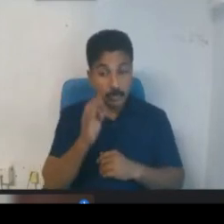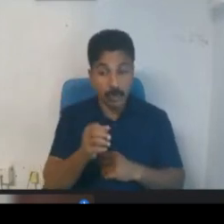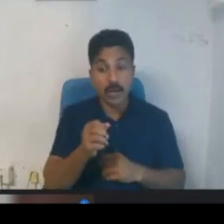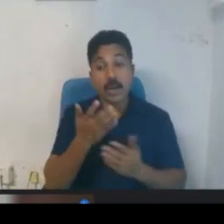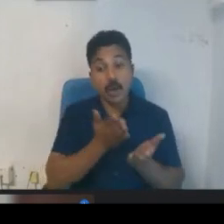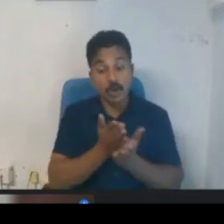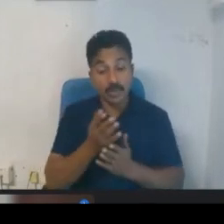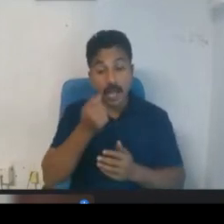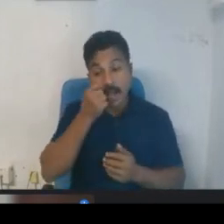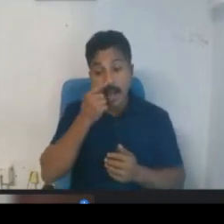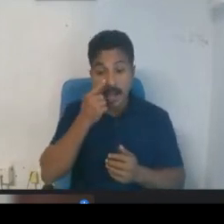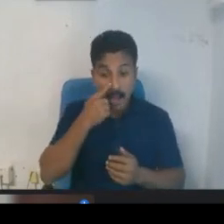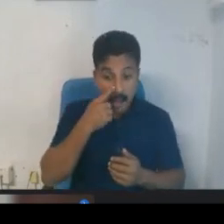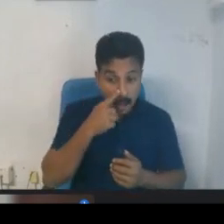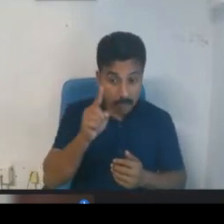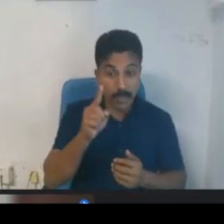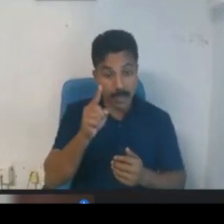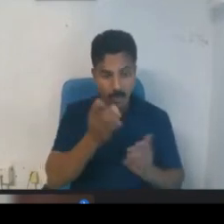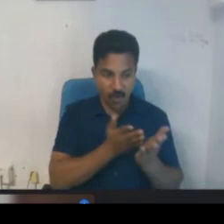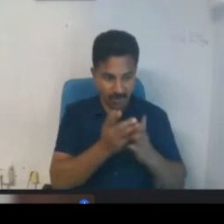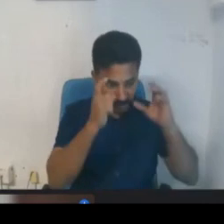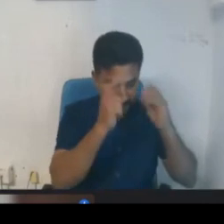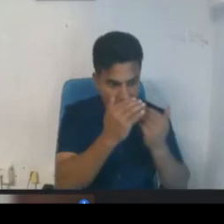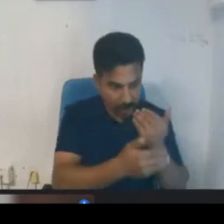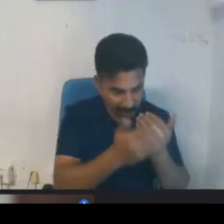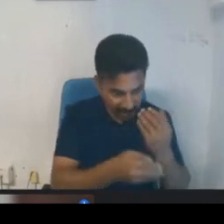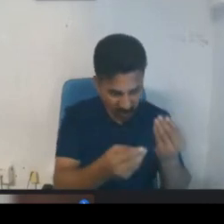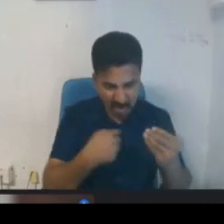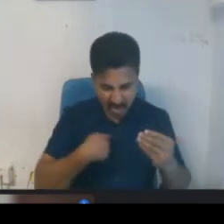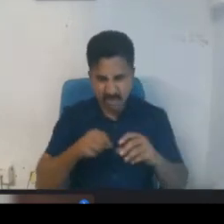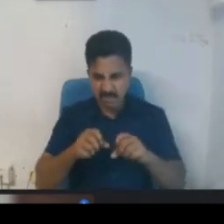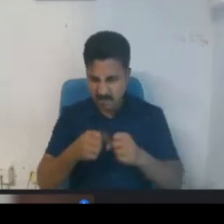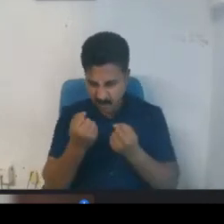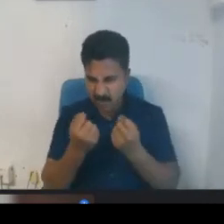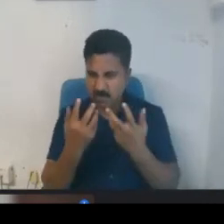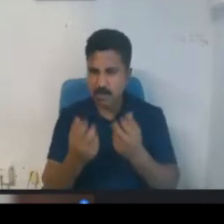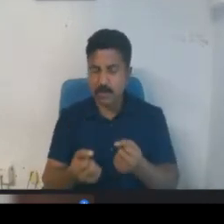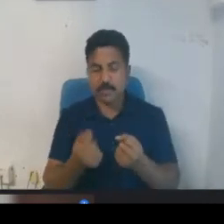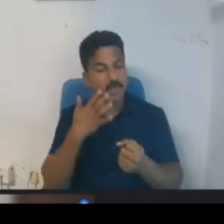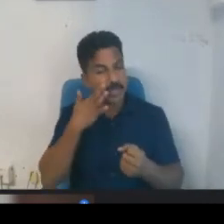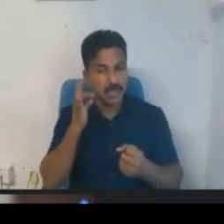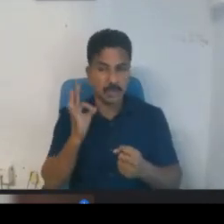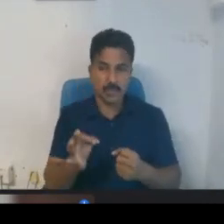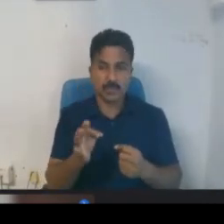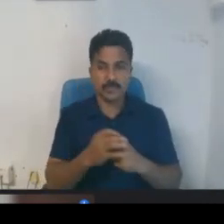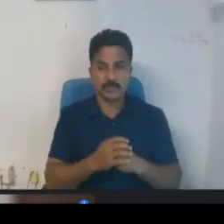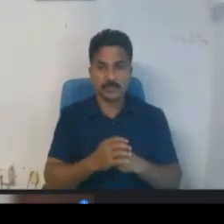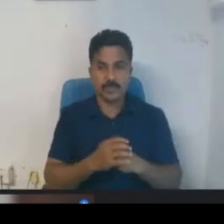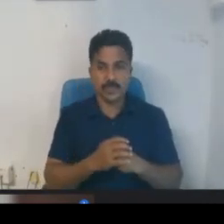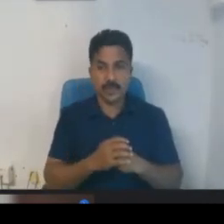പ്രധാനമായിട്ട് പരിചാരകനെങ്കിൽ അവർക്ക് ഒരു ഇടവേള നൽകുക എന്നുള്ളതും ഏറ്റവും ഇമ്പോർട്ടൻ്റ് ആയിട്ടുള്ളൊരു കാര്യമാണ്. പിന്നെ നിങ്ങൾ